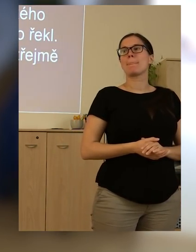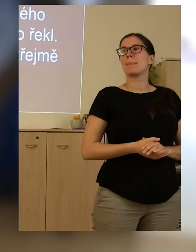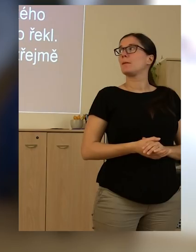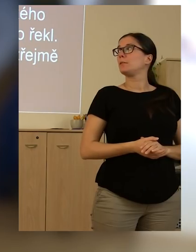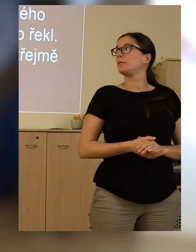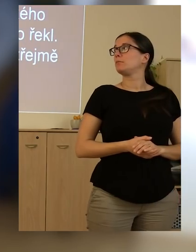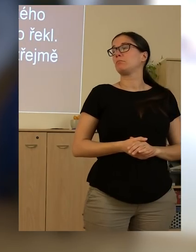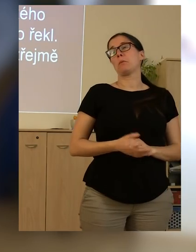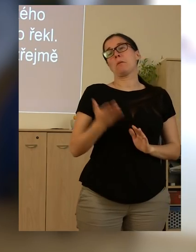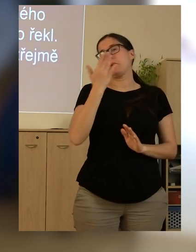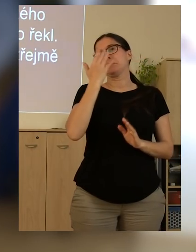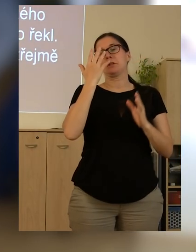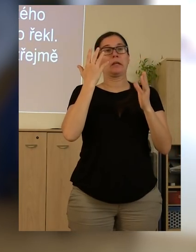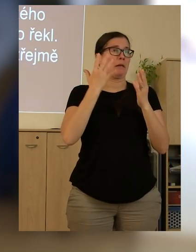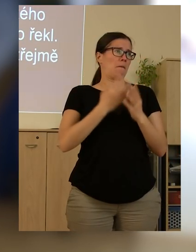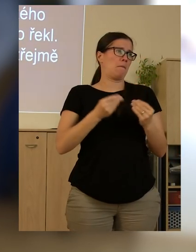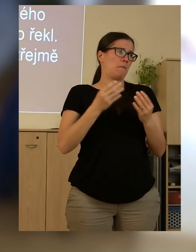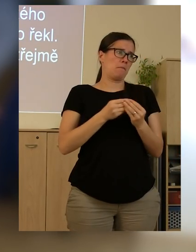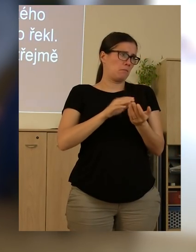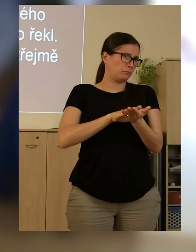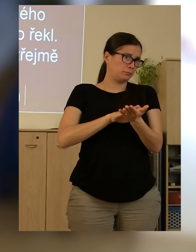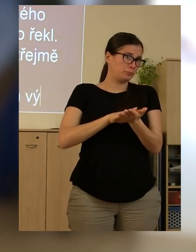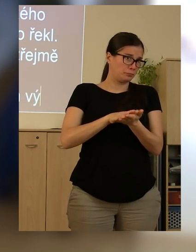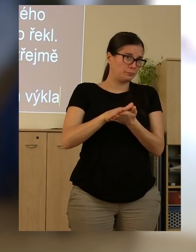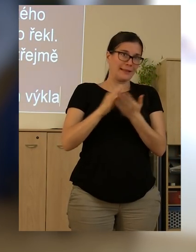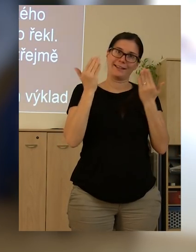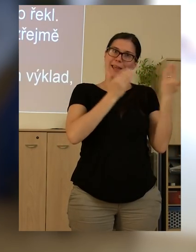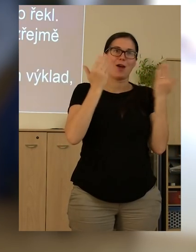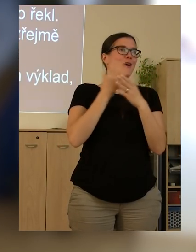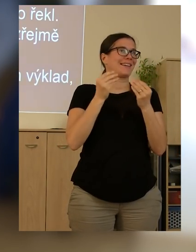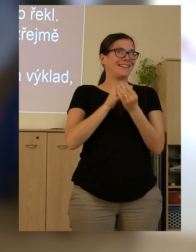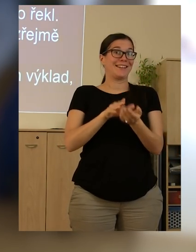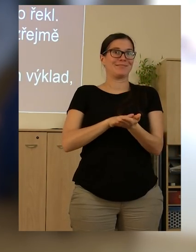Tady bych asi uzavřel ten výklad